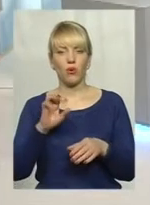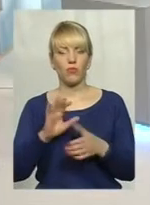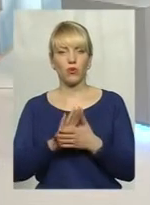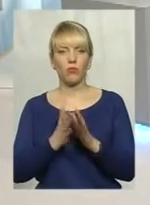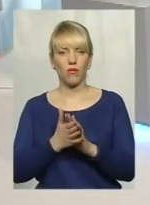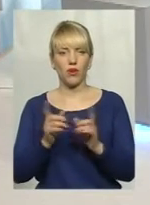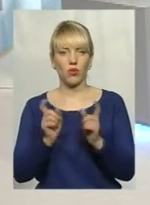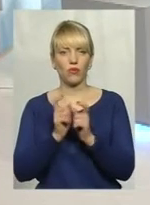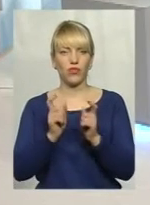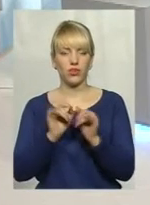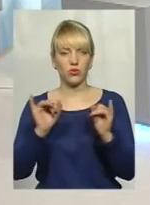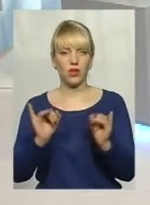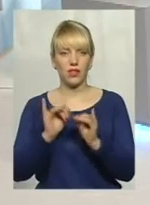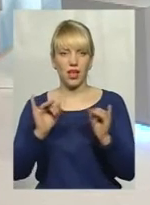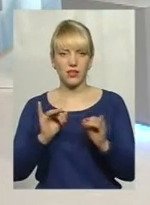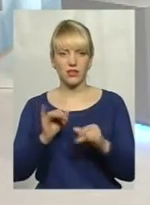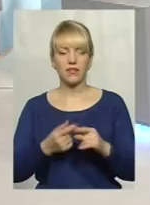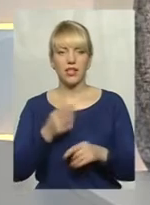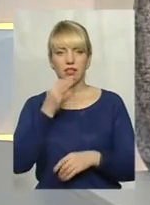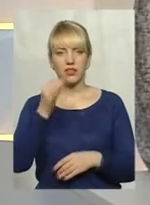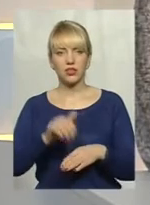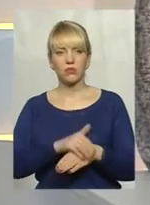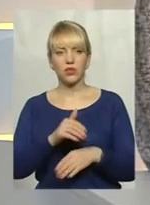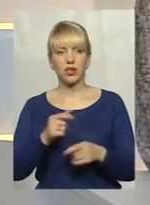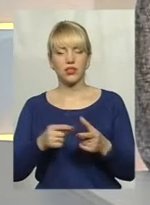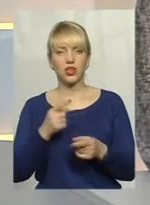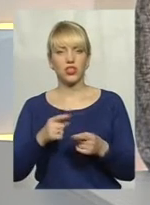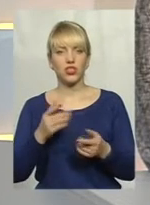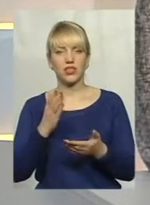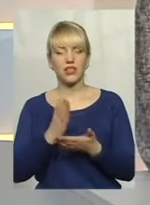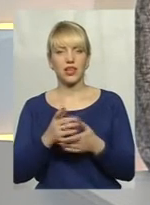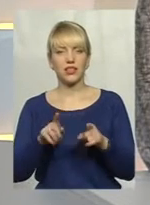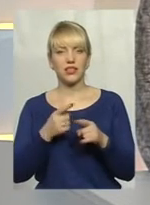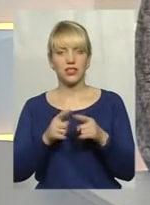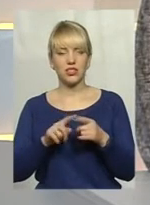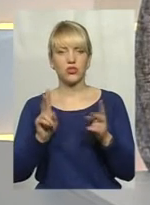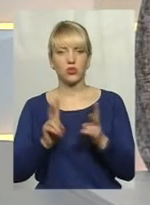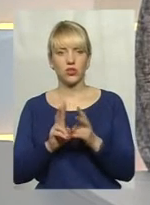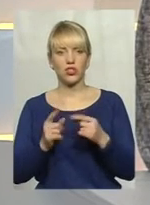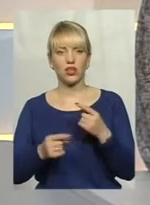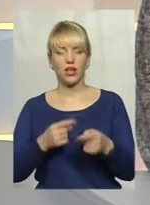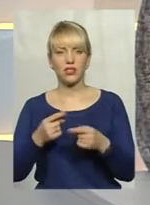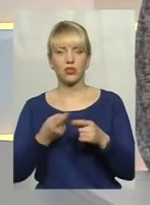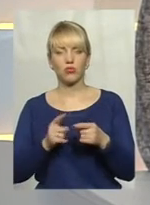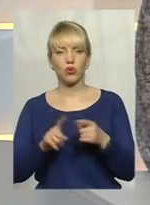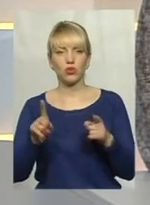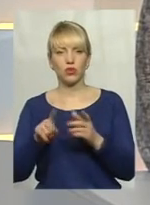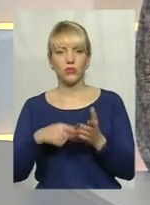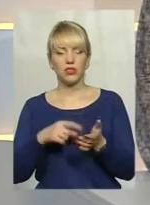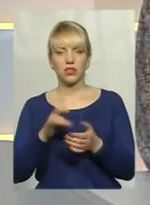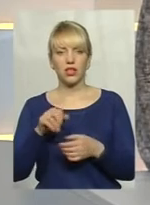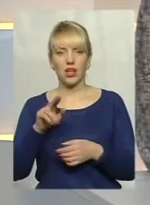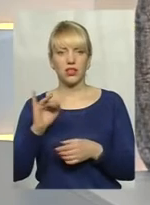конфлікту інтересів. Скажіть, будь ласка, чи стали оті зустрічі наслідком того, що міські